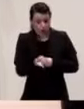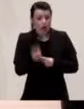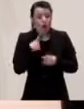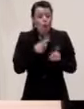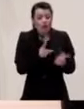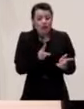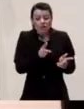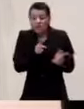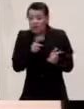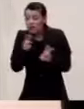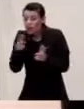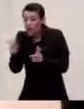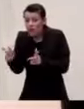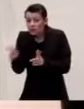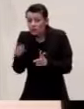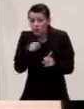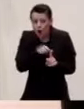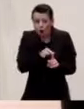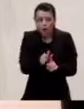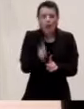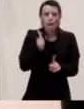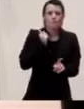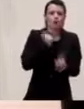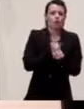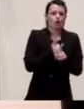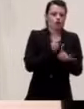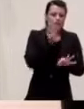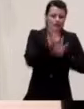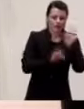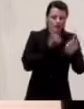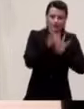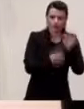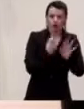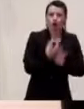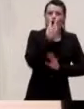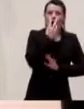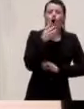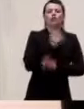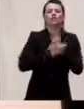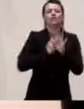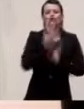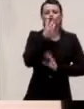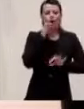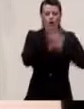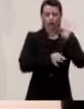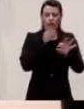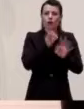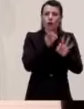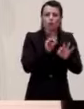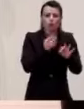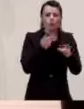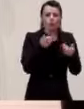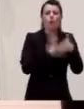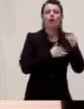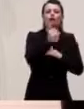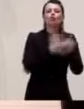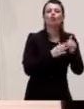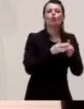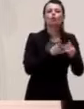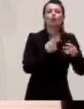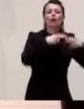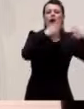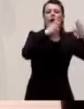trasporto, iniziare il trattamento con ossigenoterapia all'interno della stessa struttura residenziale